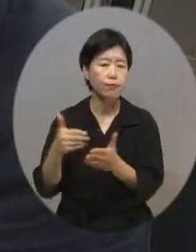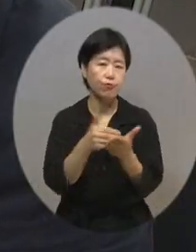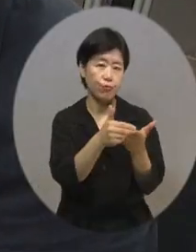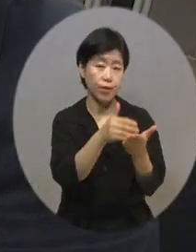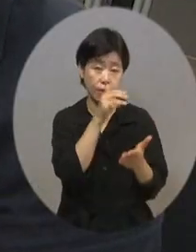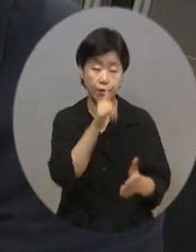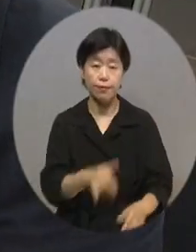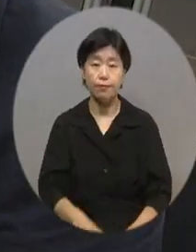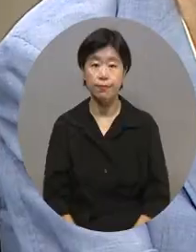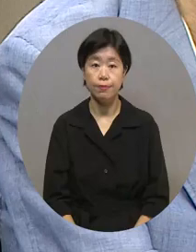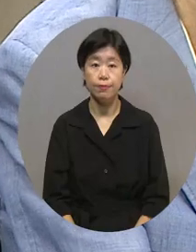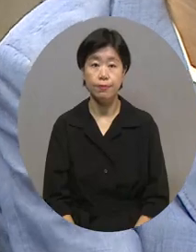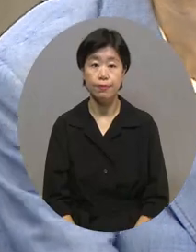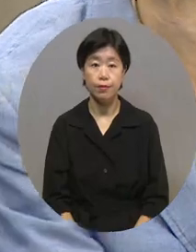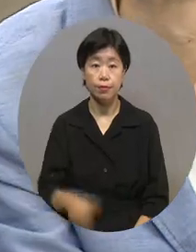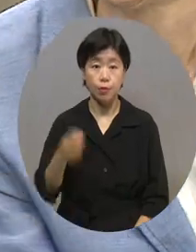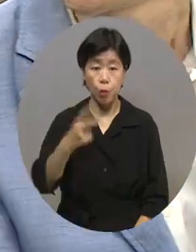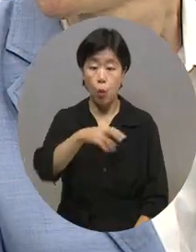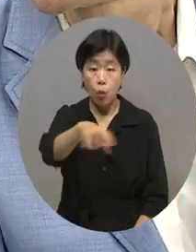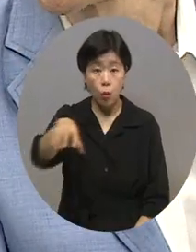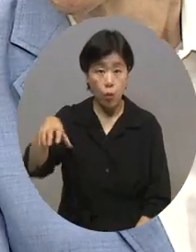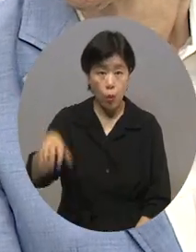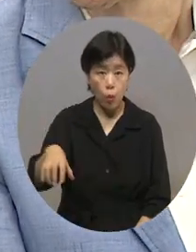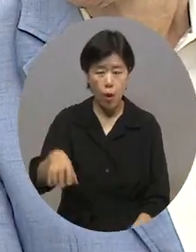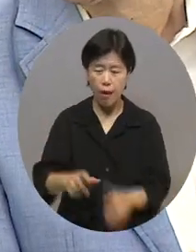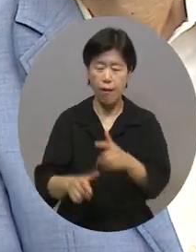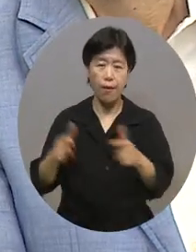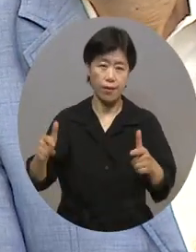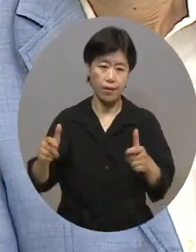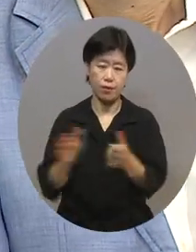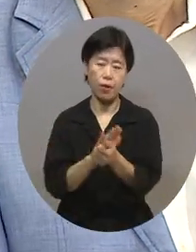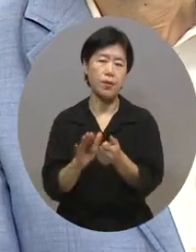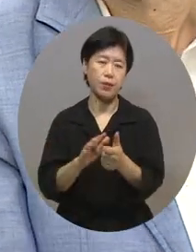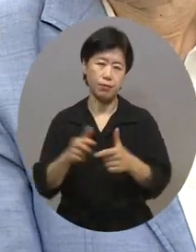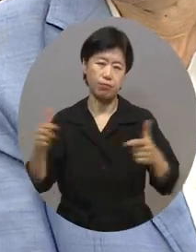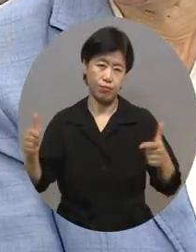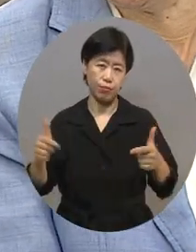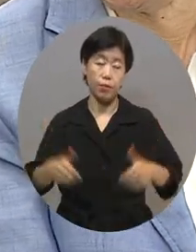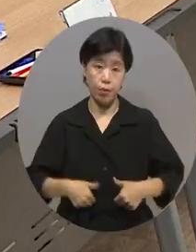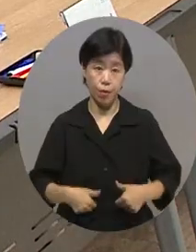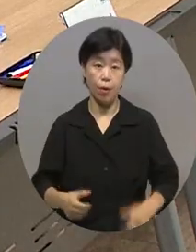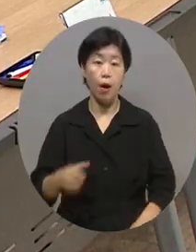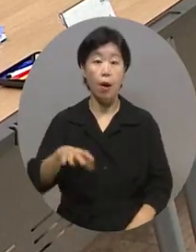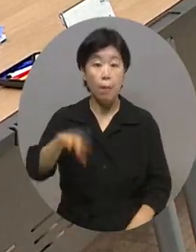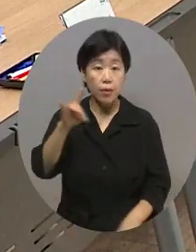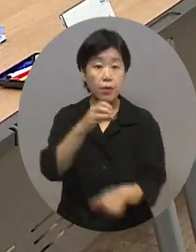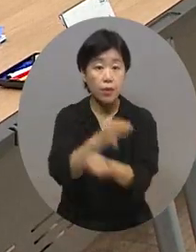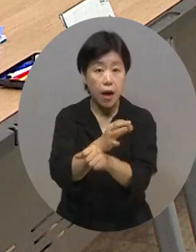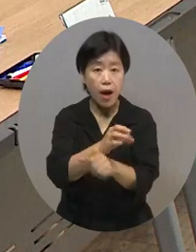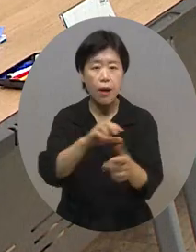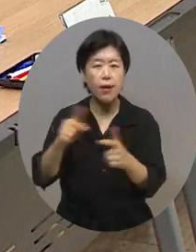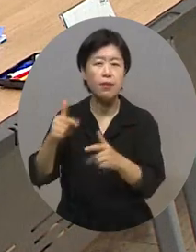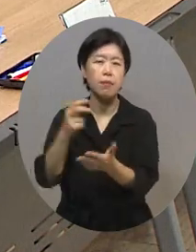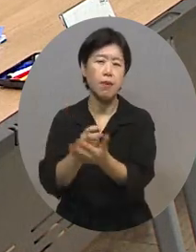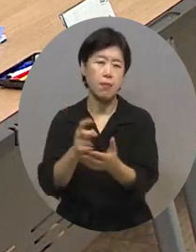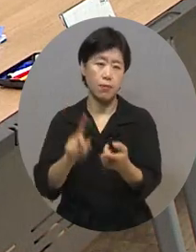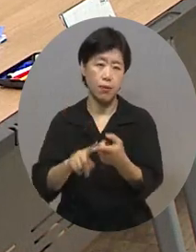냈습니다. 또한 지역별 다양한 서비스 확대 필요와 우선구매 제도 강화 필요성도